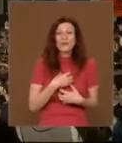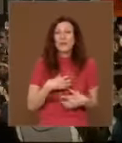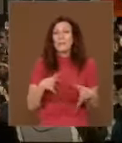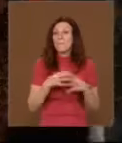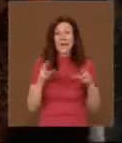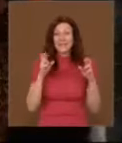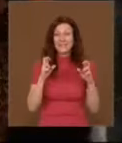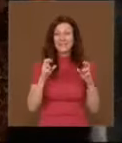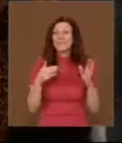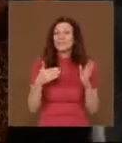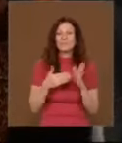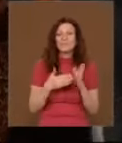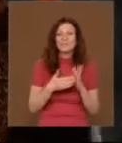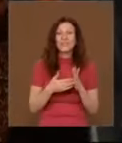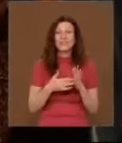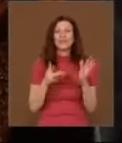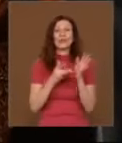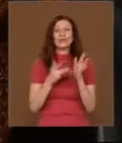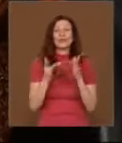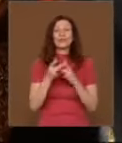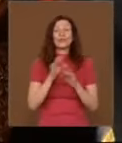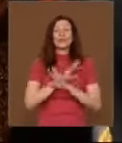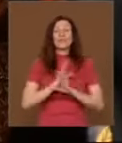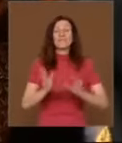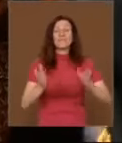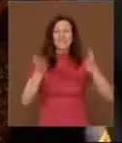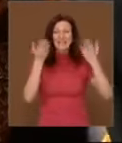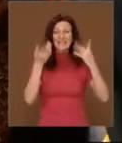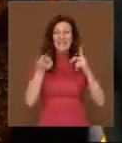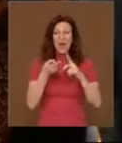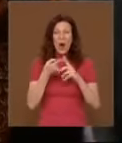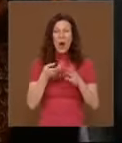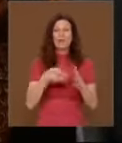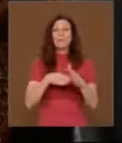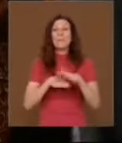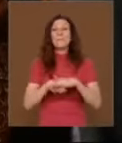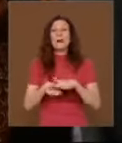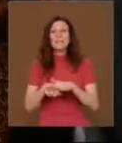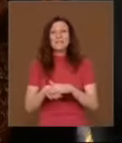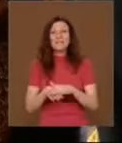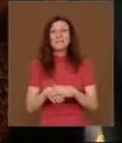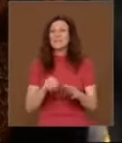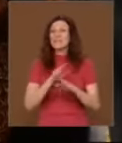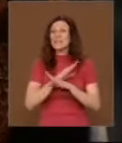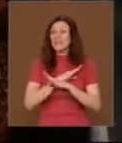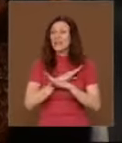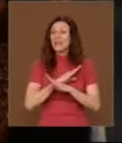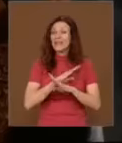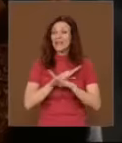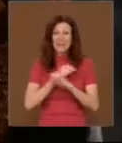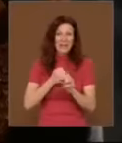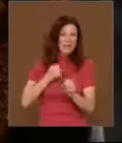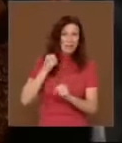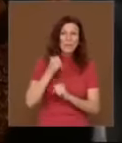надежда, защото Христос възкръсна от мъртвите, със смъртта си смъртта победи и на